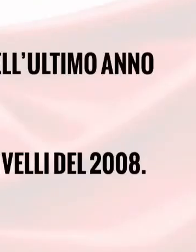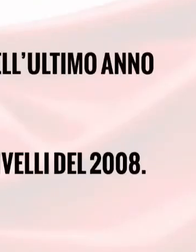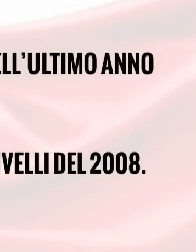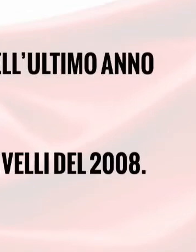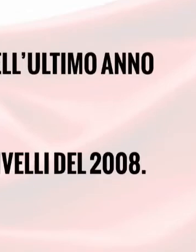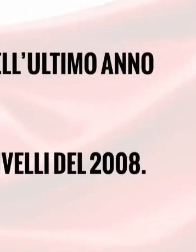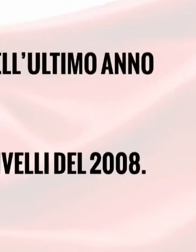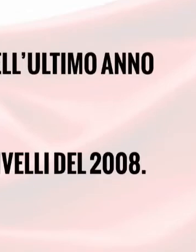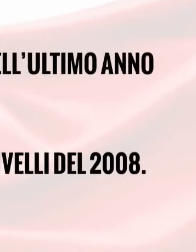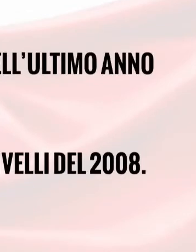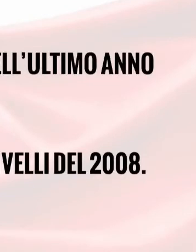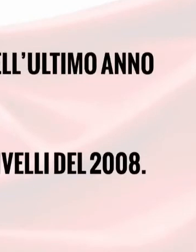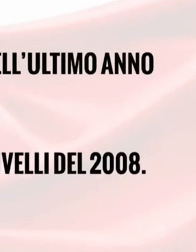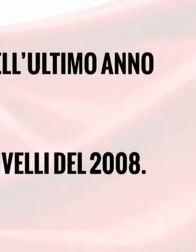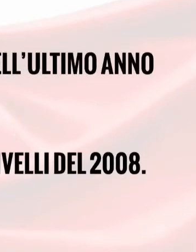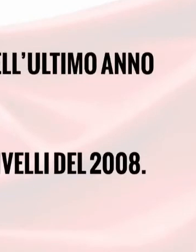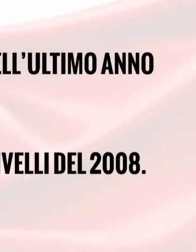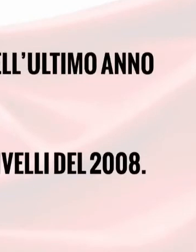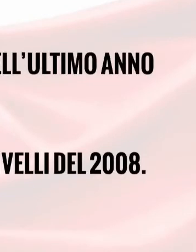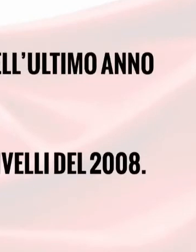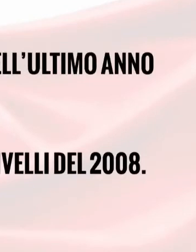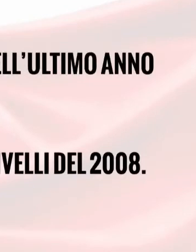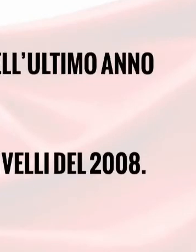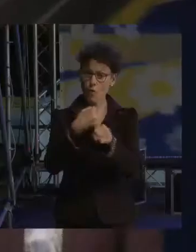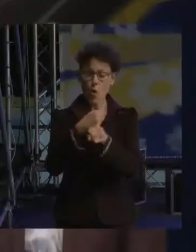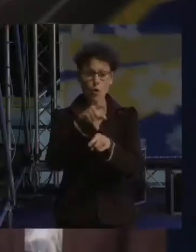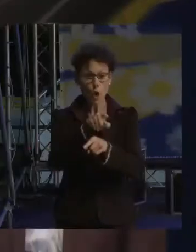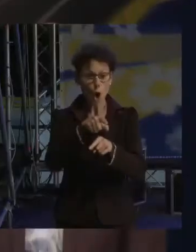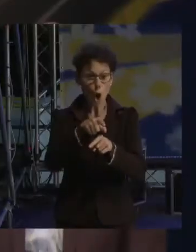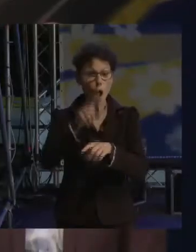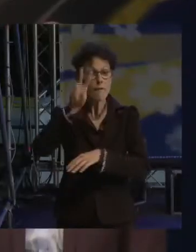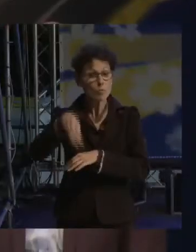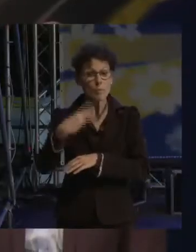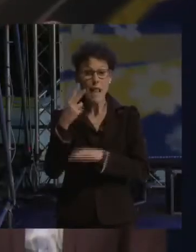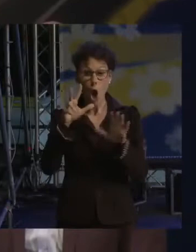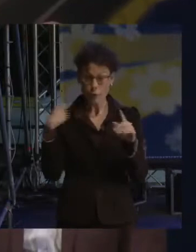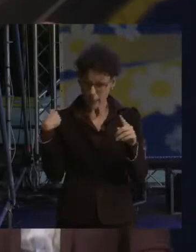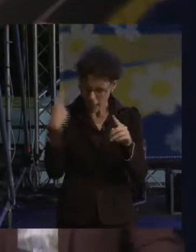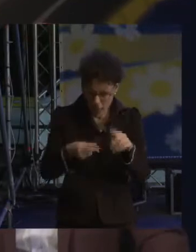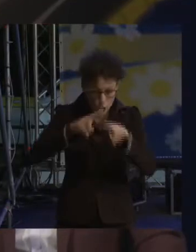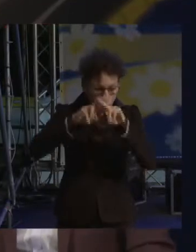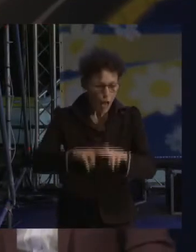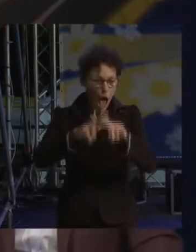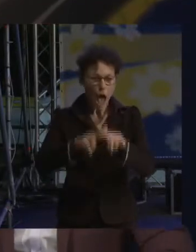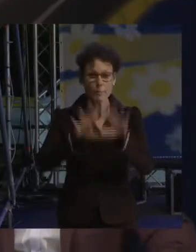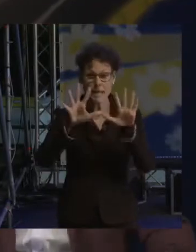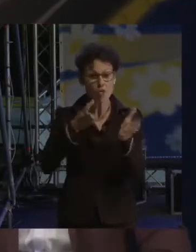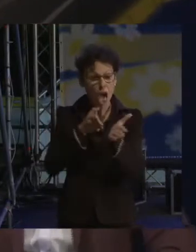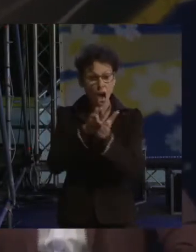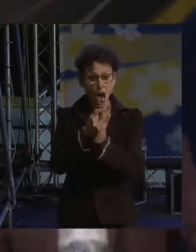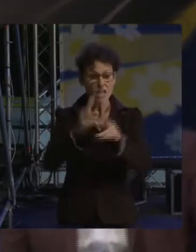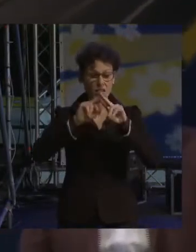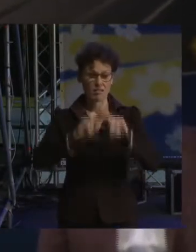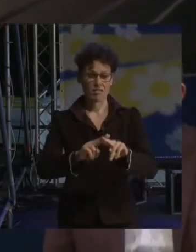sull'occupazione non ci crederete siamo fermi dal 2008 quasi dieci anni e nonostante